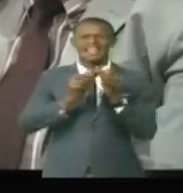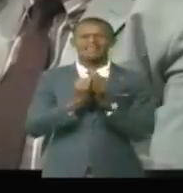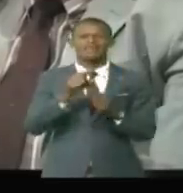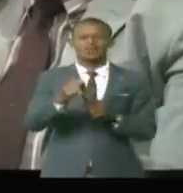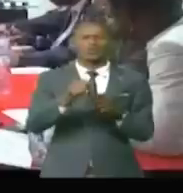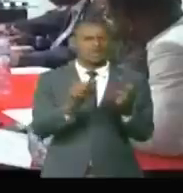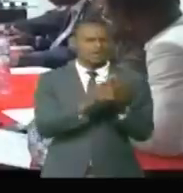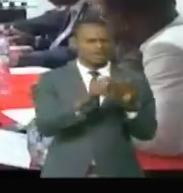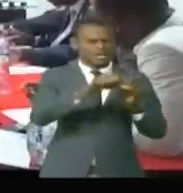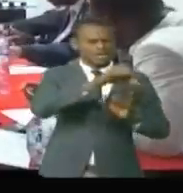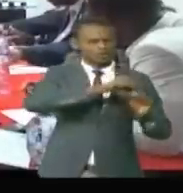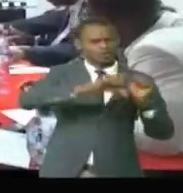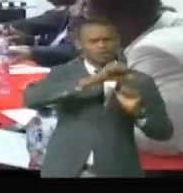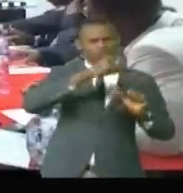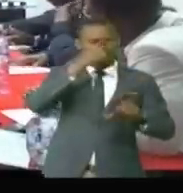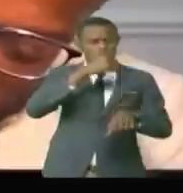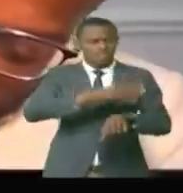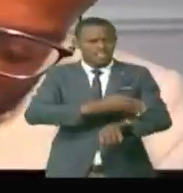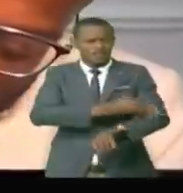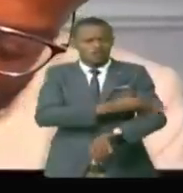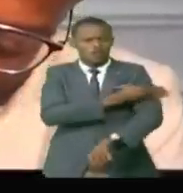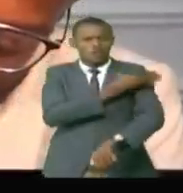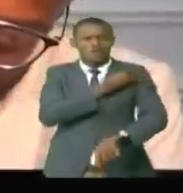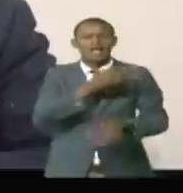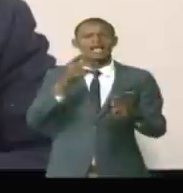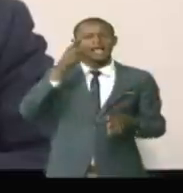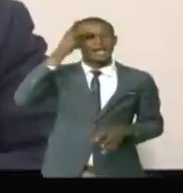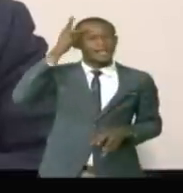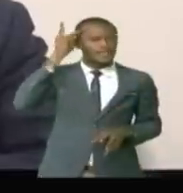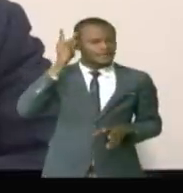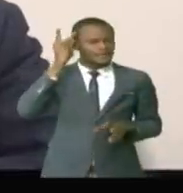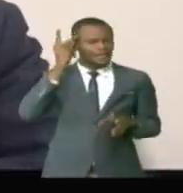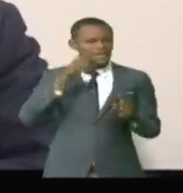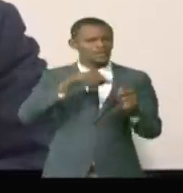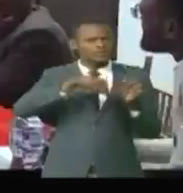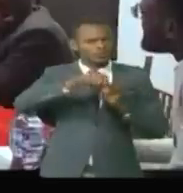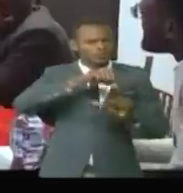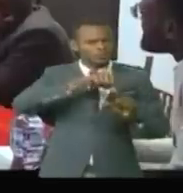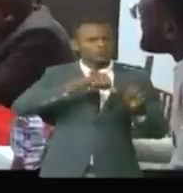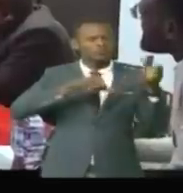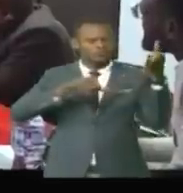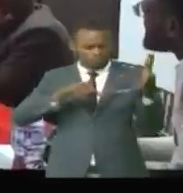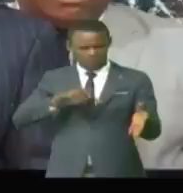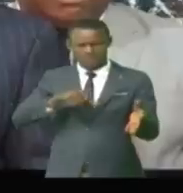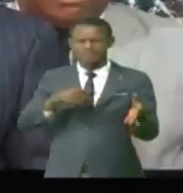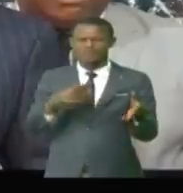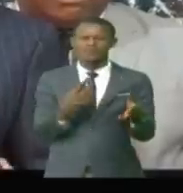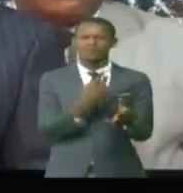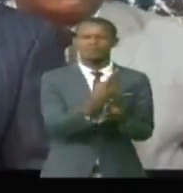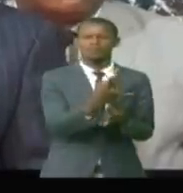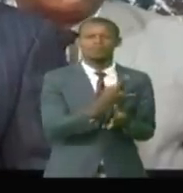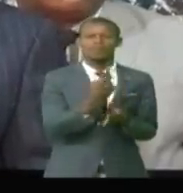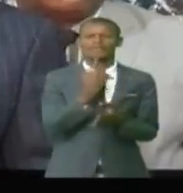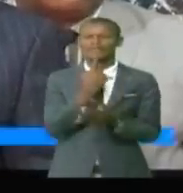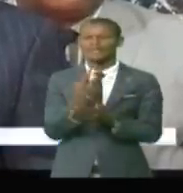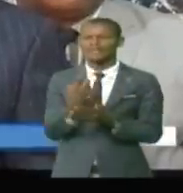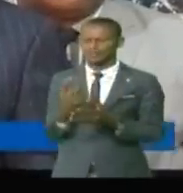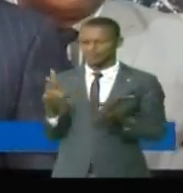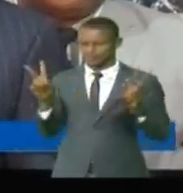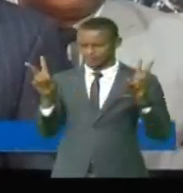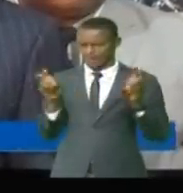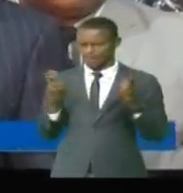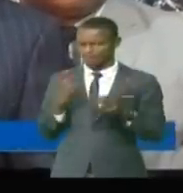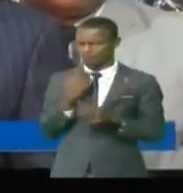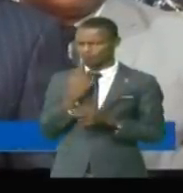Kasaï ex-occidental, CODESCO Asbel en sigle, remercie le président de la République par cette déclaration. Remercions le président de